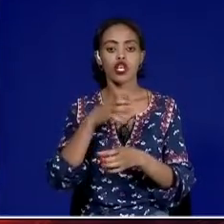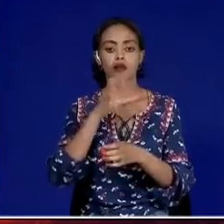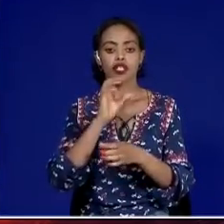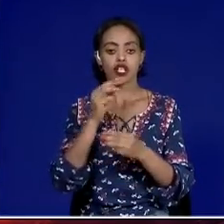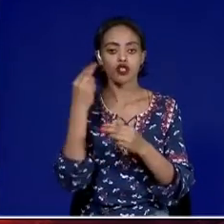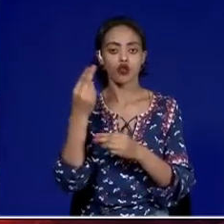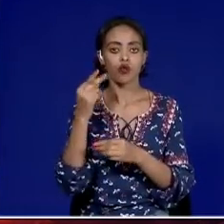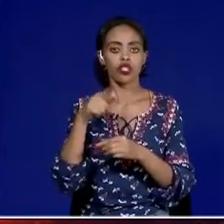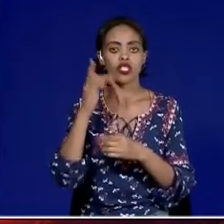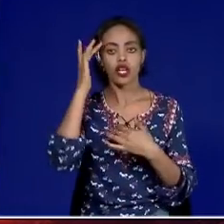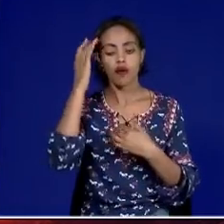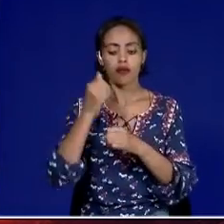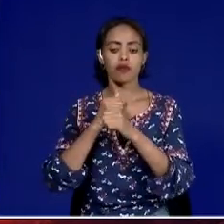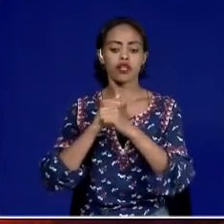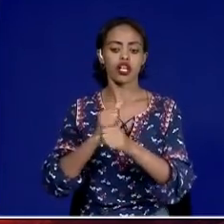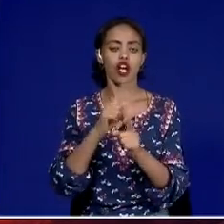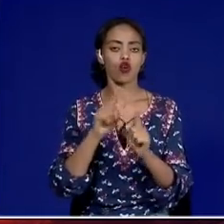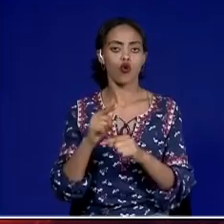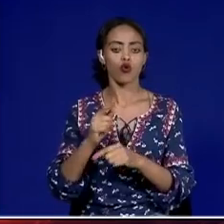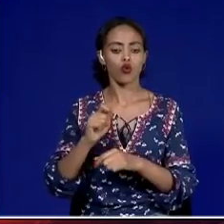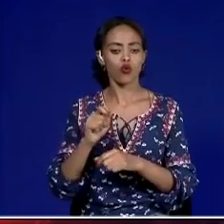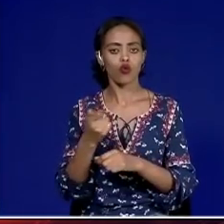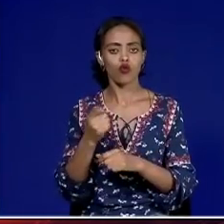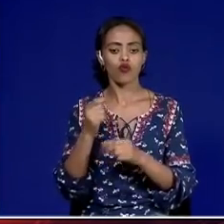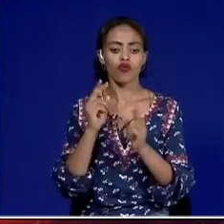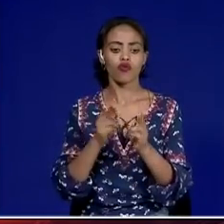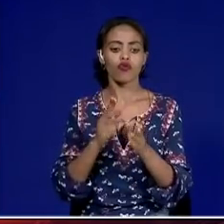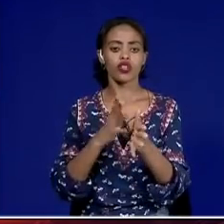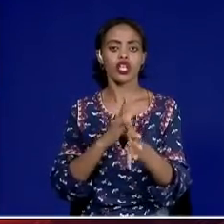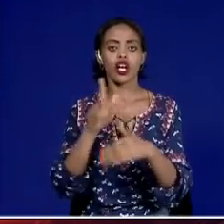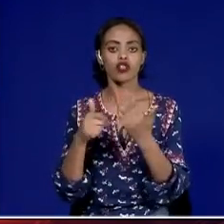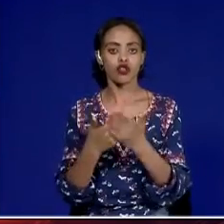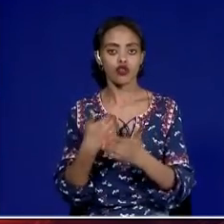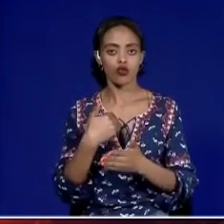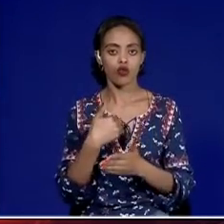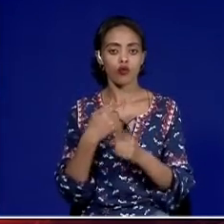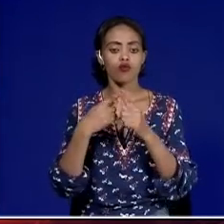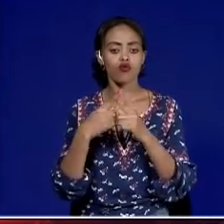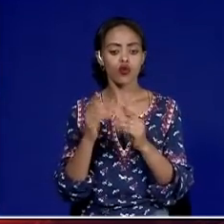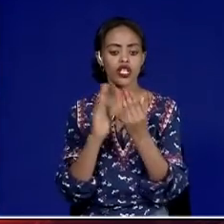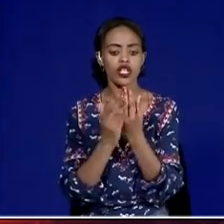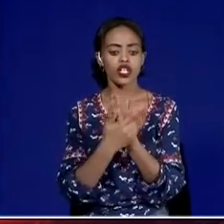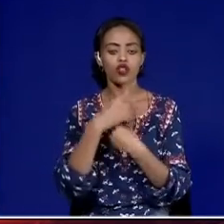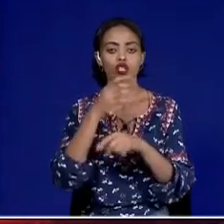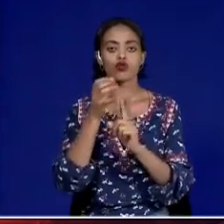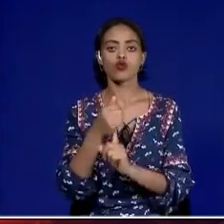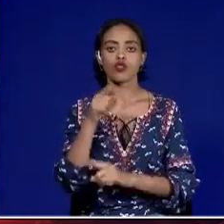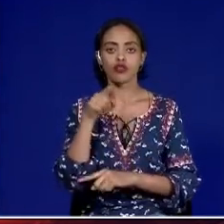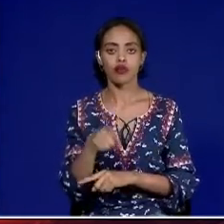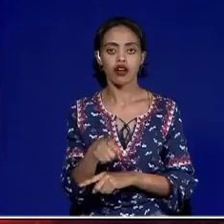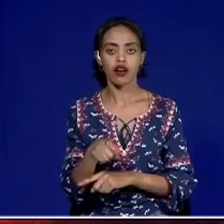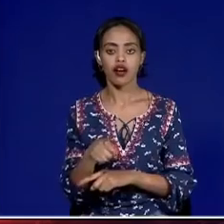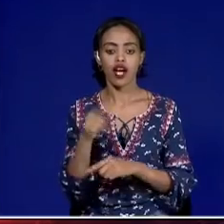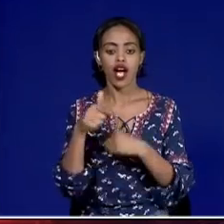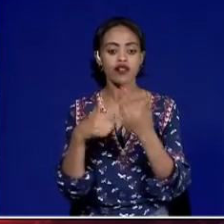لعلی نزحم زین مکل خالون کل فی تراس لزلو زمایی بفلی کن کنی نخن حزن کب. عوض